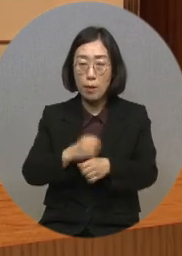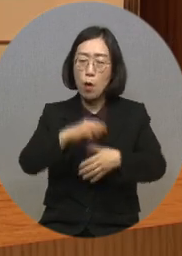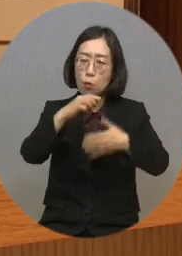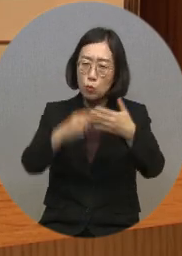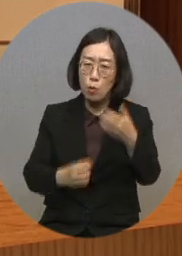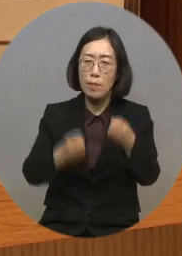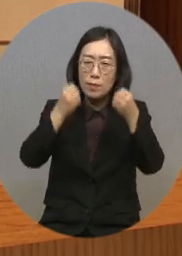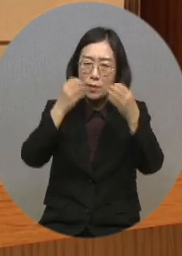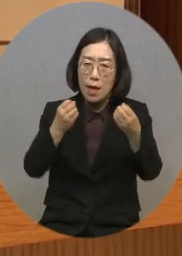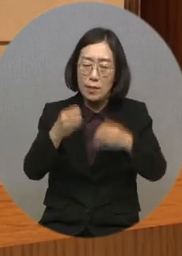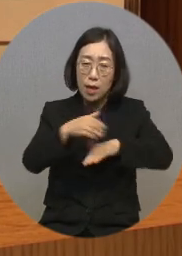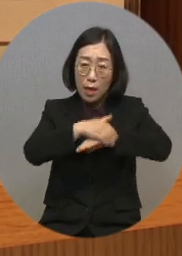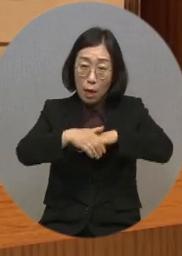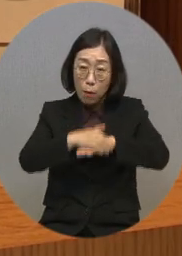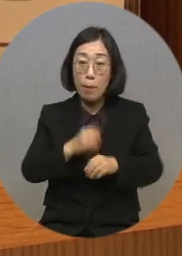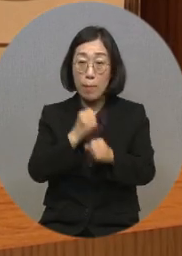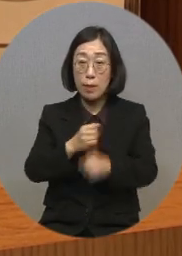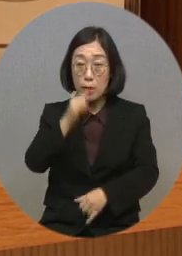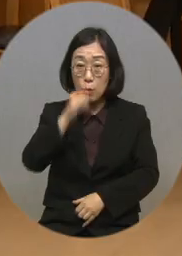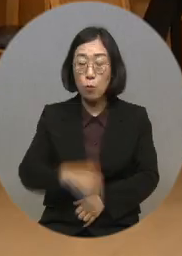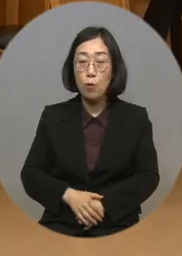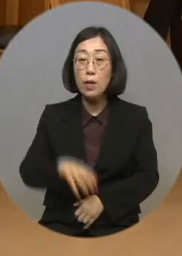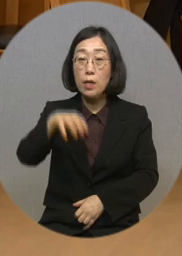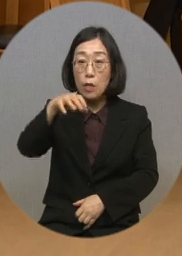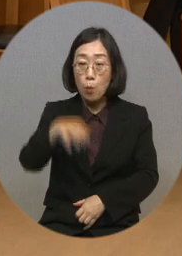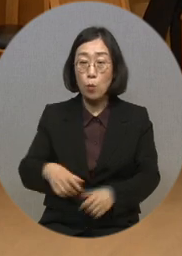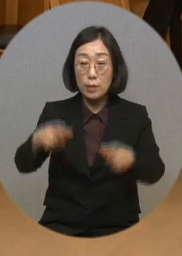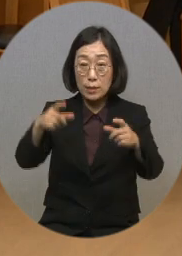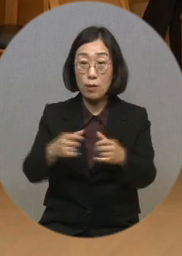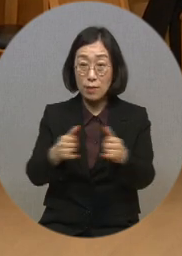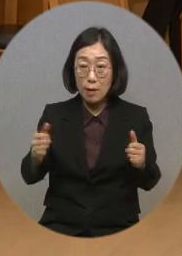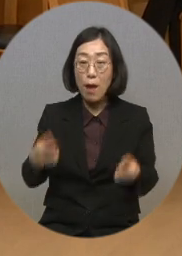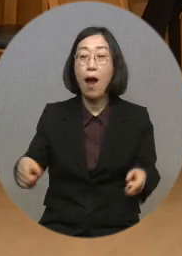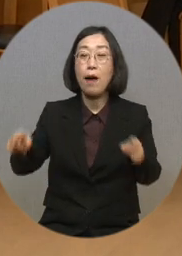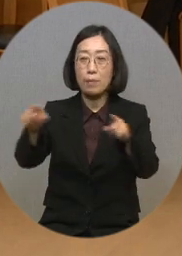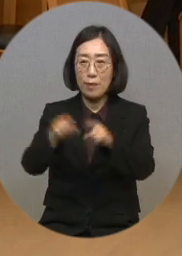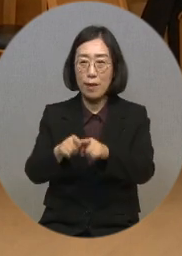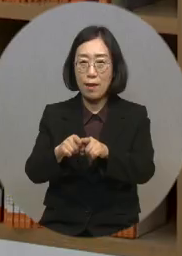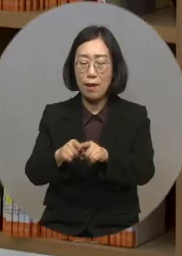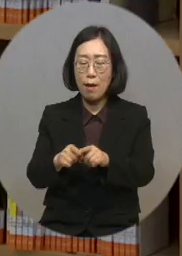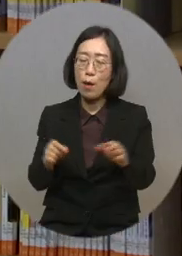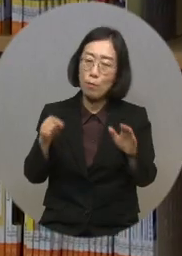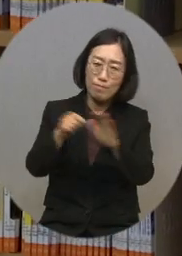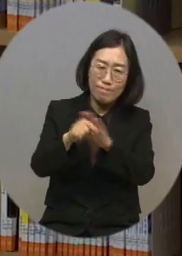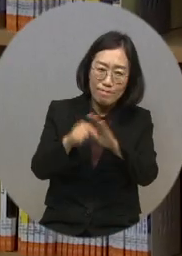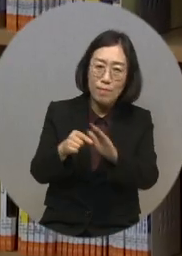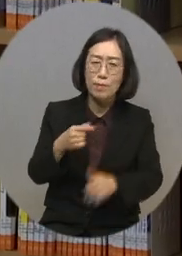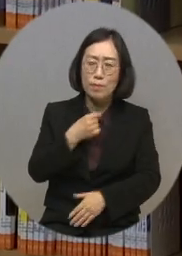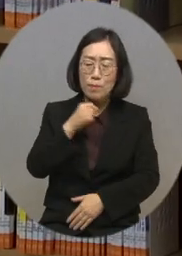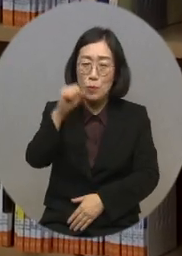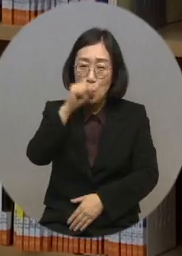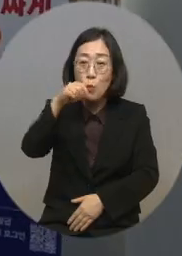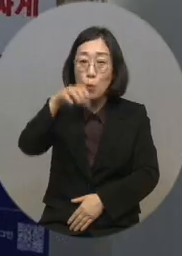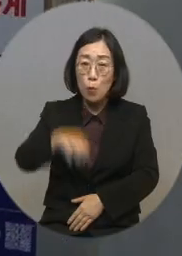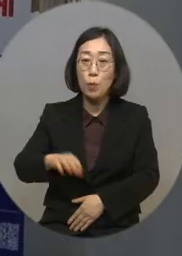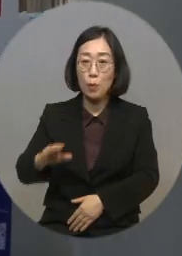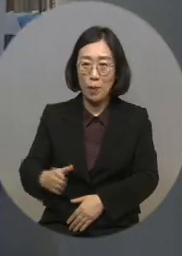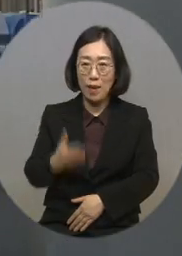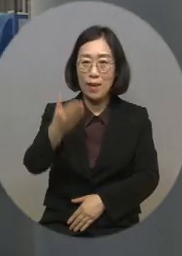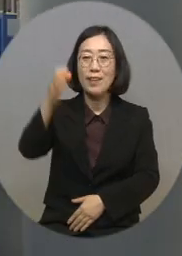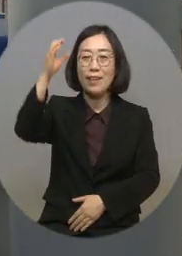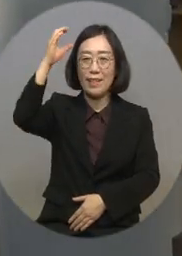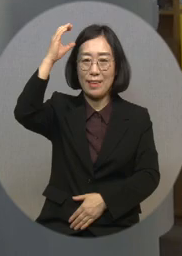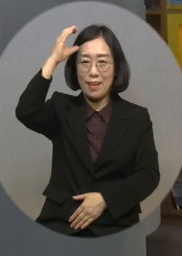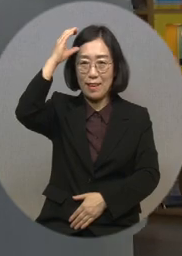개발하고 있는 가운데 전주시립도서관이 지역민들과 하나 되고 한 번 더 가고 싶은 도서관이 되기를 기대해봅니다. 복시TV